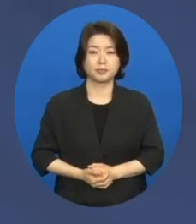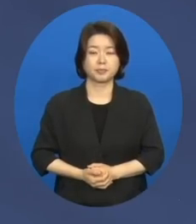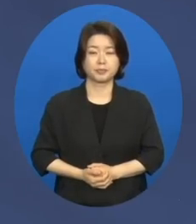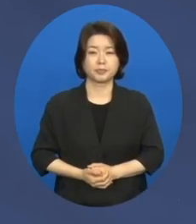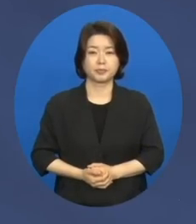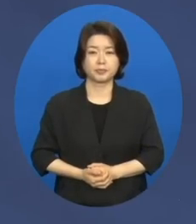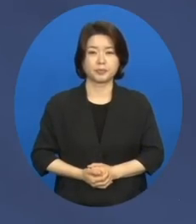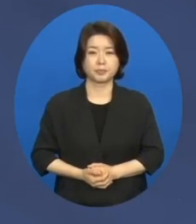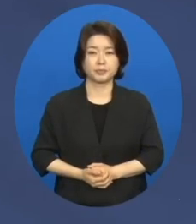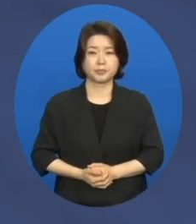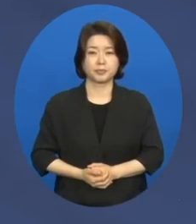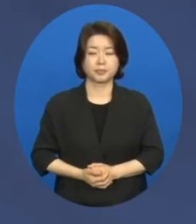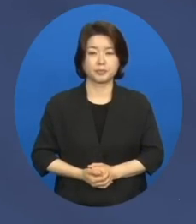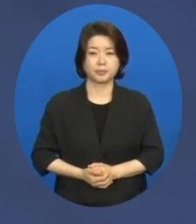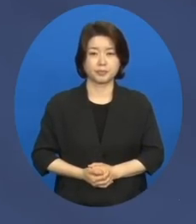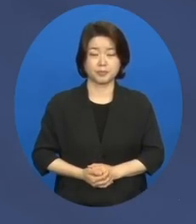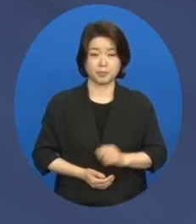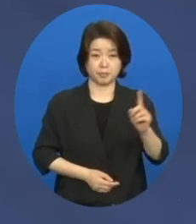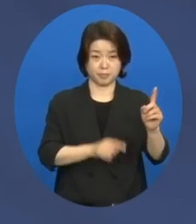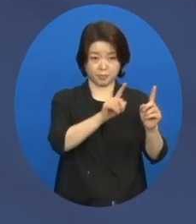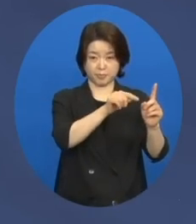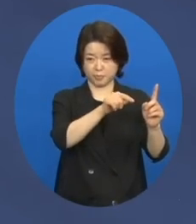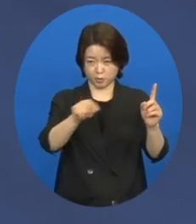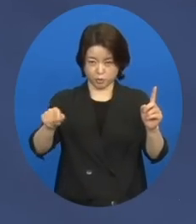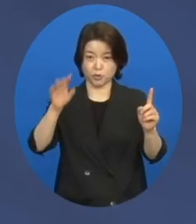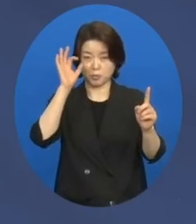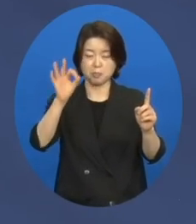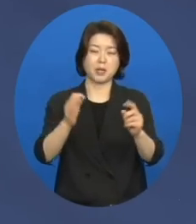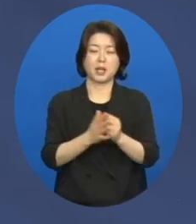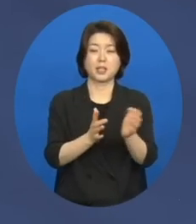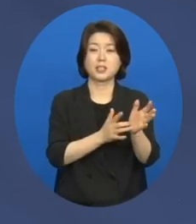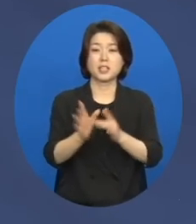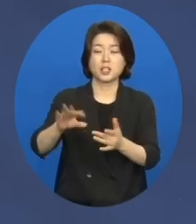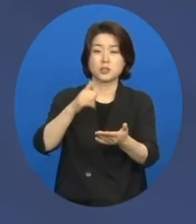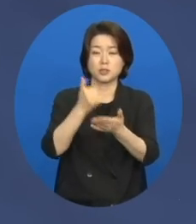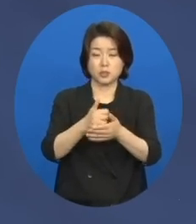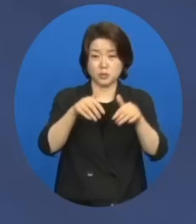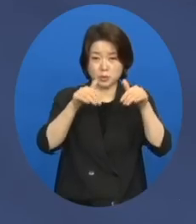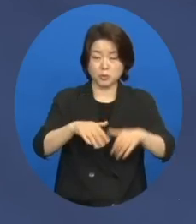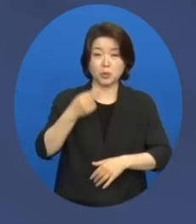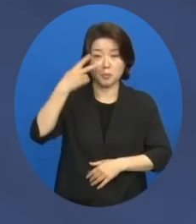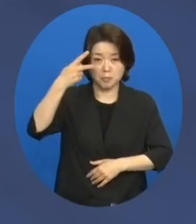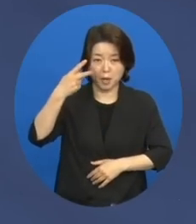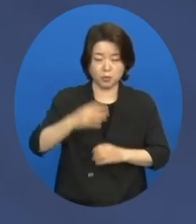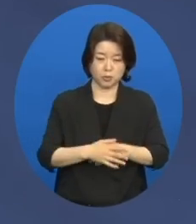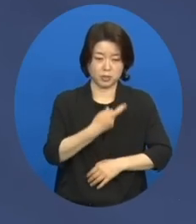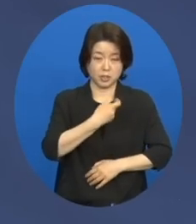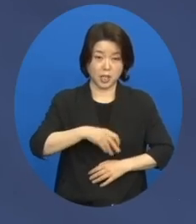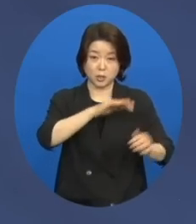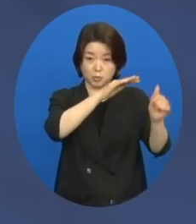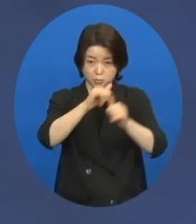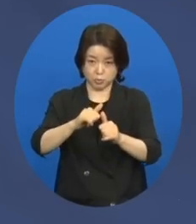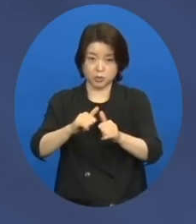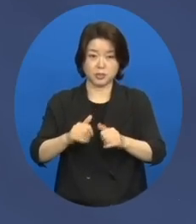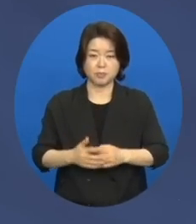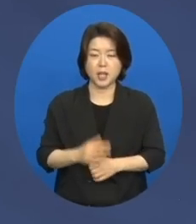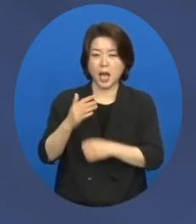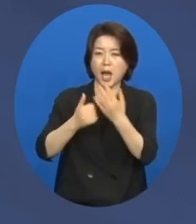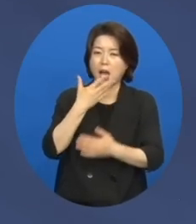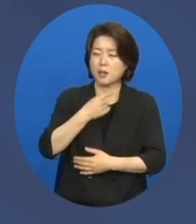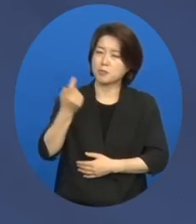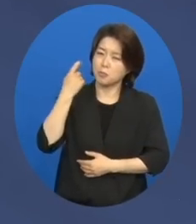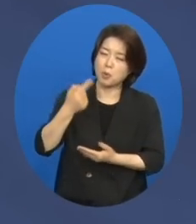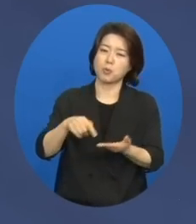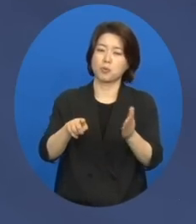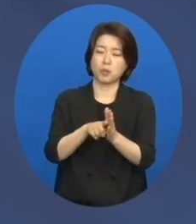이렇게 말해요. 아야, 1절부터 보죠, 뭐. 예수 그리스도의 종 바울은 사도로 부르심을 받아 하나님의 복음을